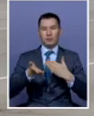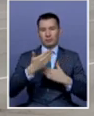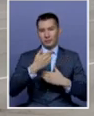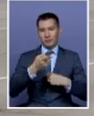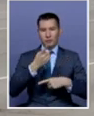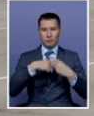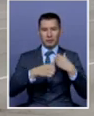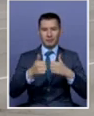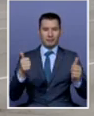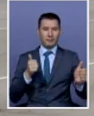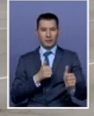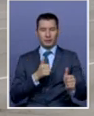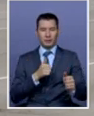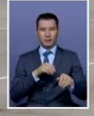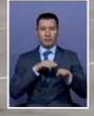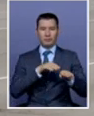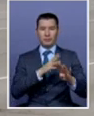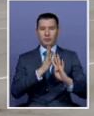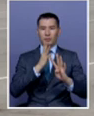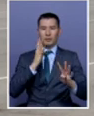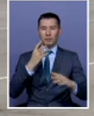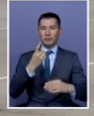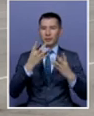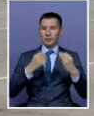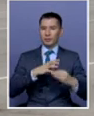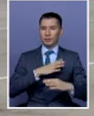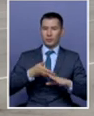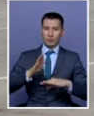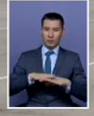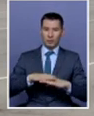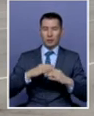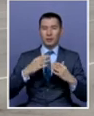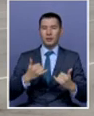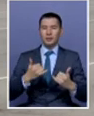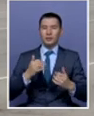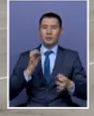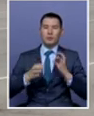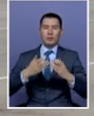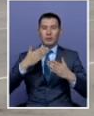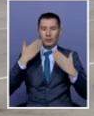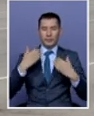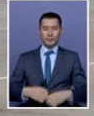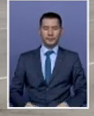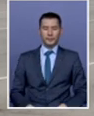конец. Первые дни было тяжеловато, таких лиц было очень много, но на сегодняшний день эта